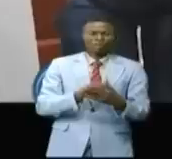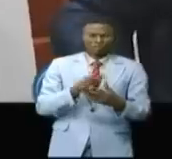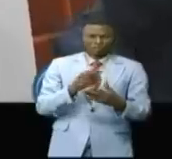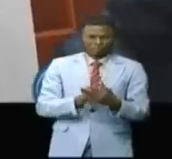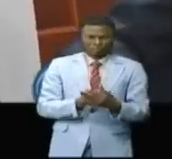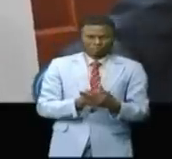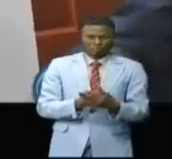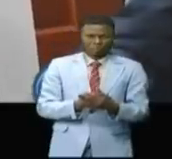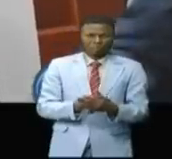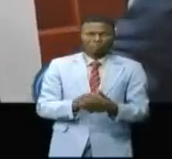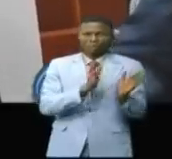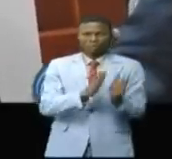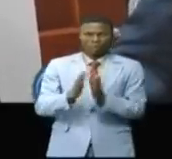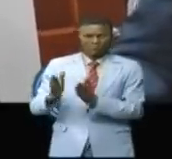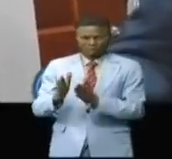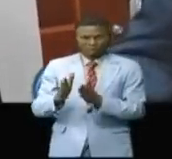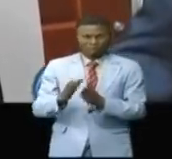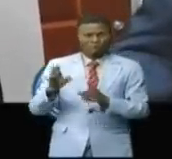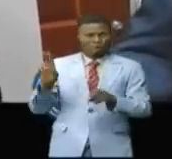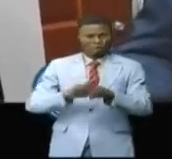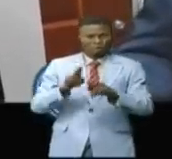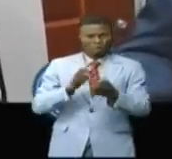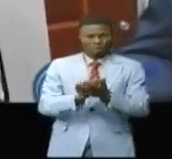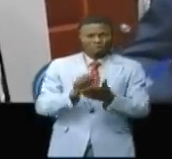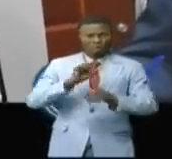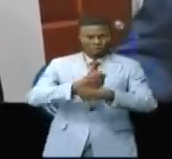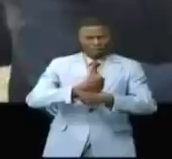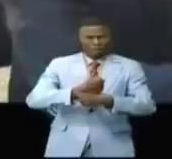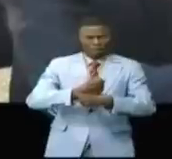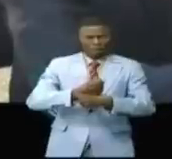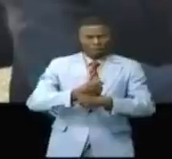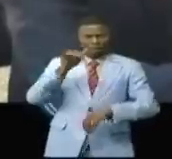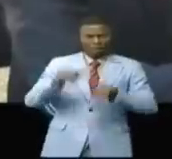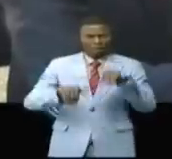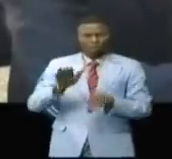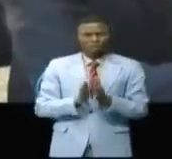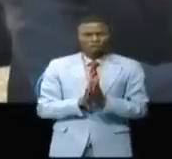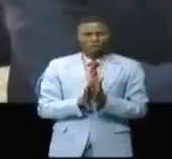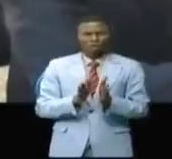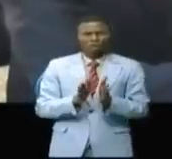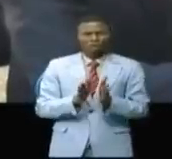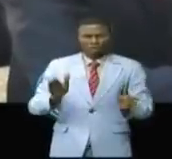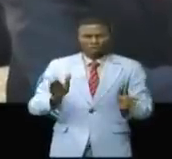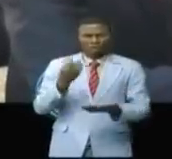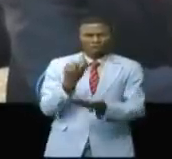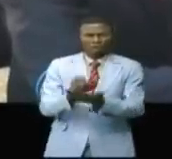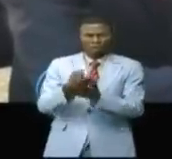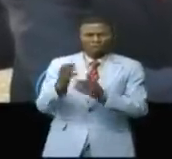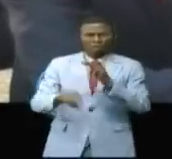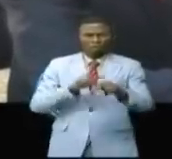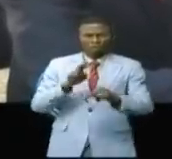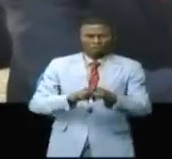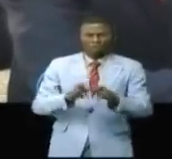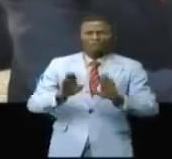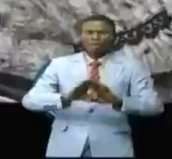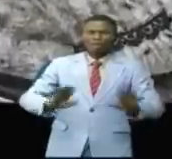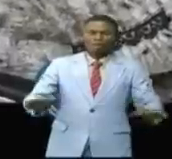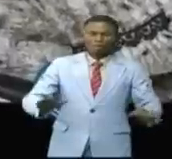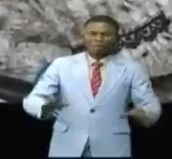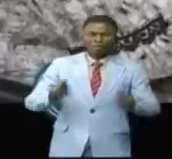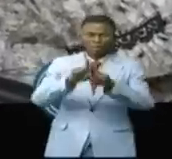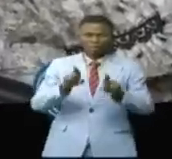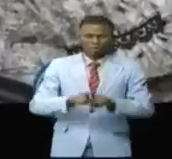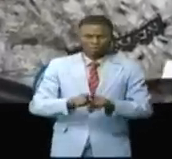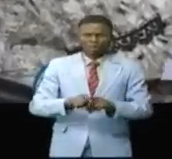il est prévu pour cette mise en oeuvre la création d'un secrétariat général du fonds national d'accessibilité et